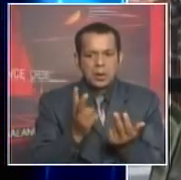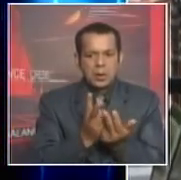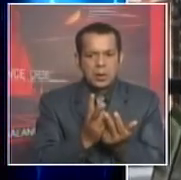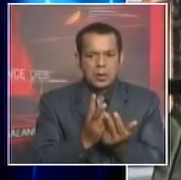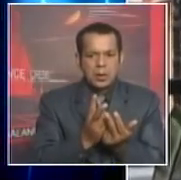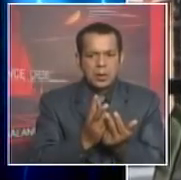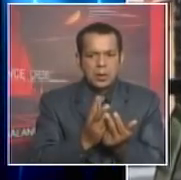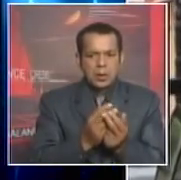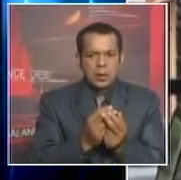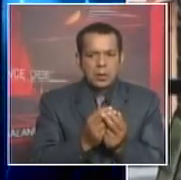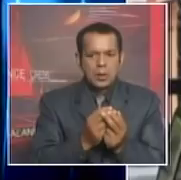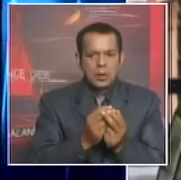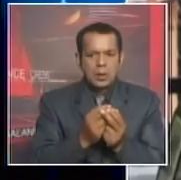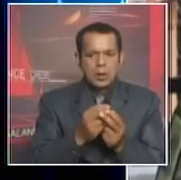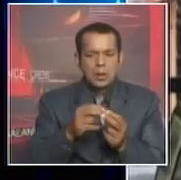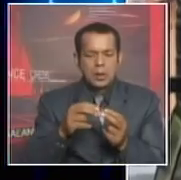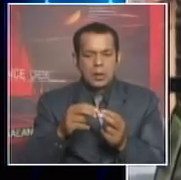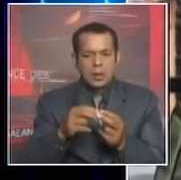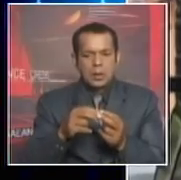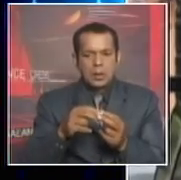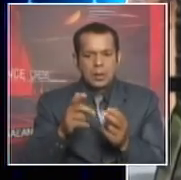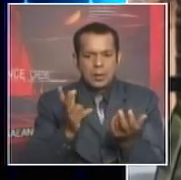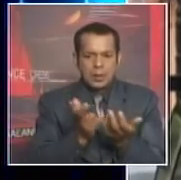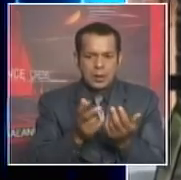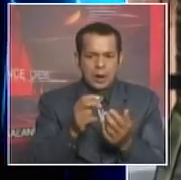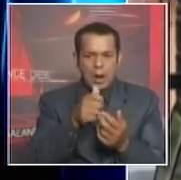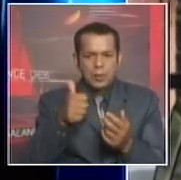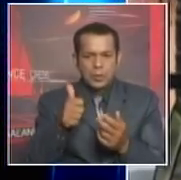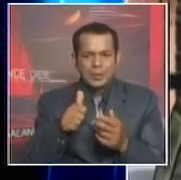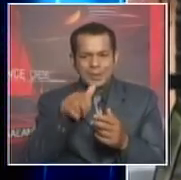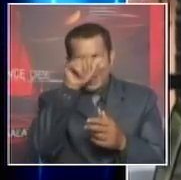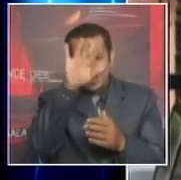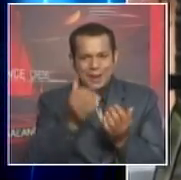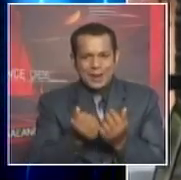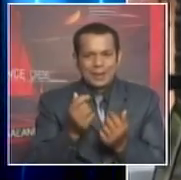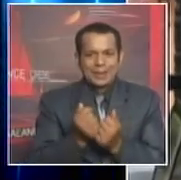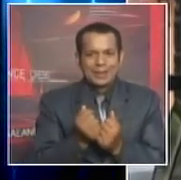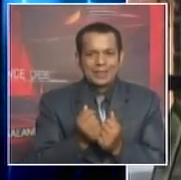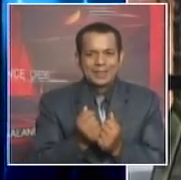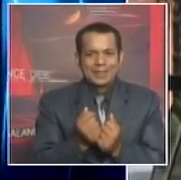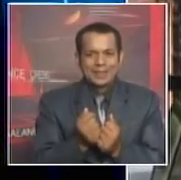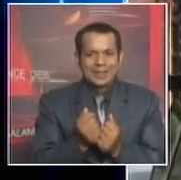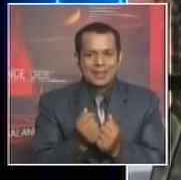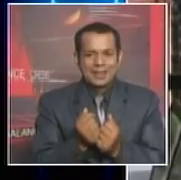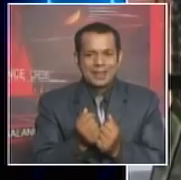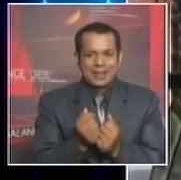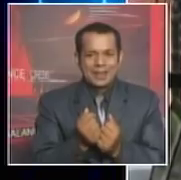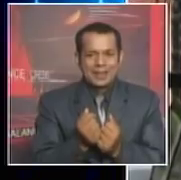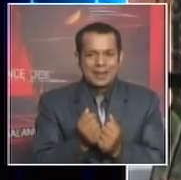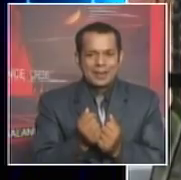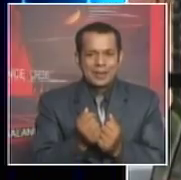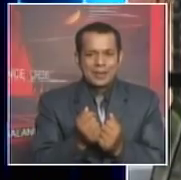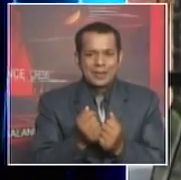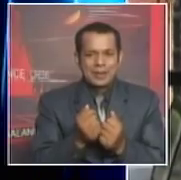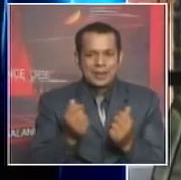if it's coming for good service, if it's nice road, okay, I agree to pay. But if there is, I don't know for